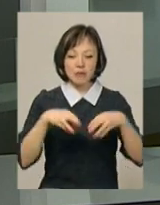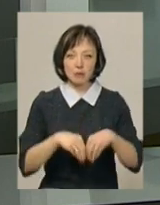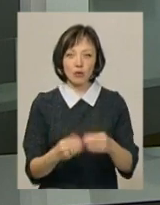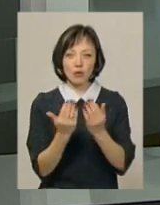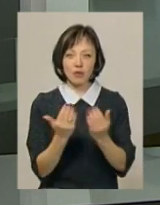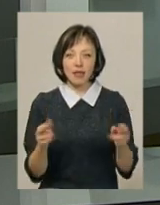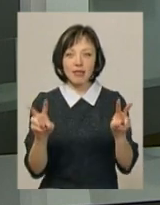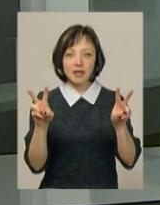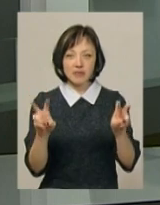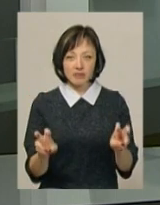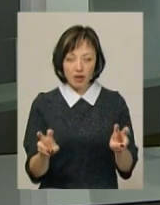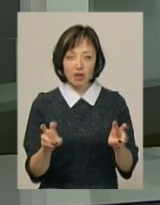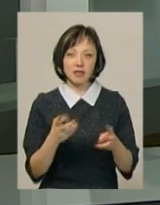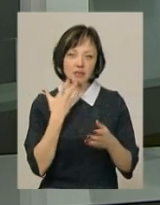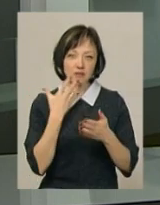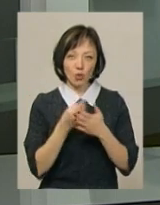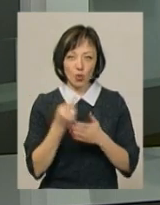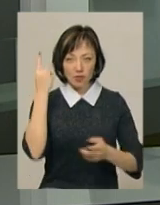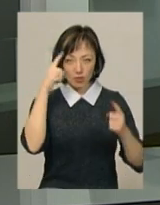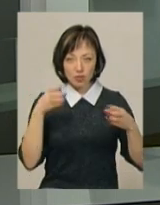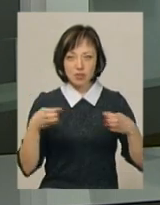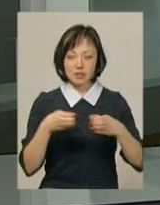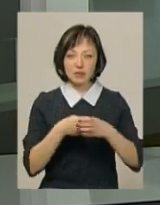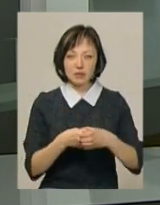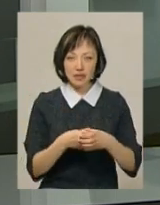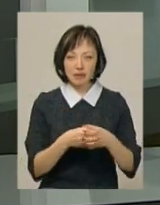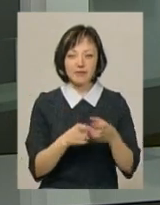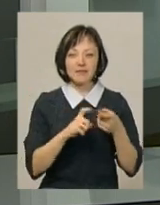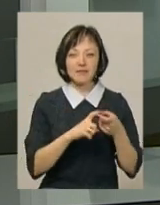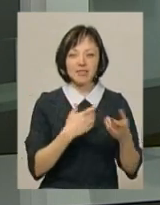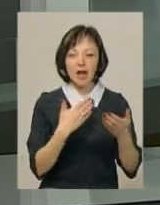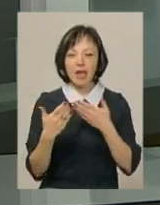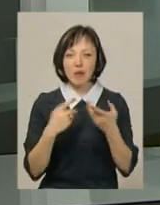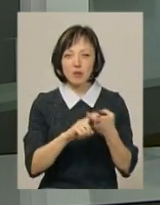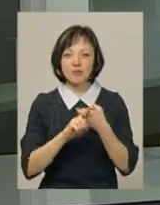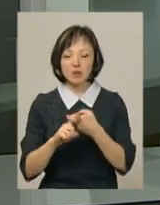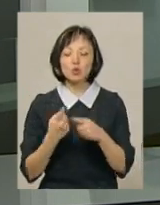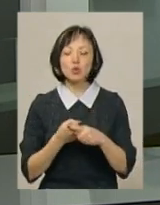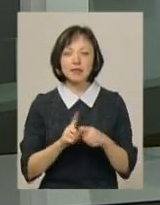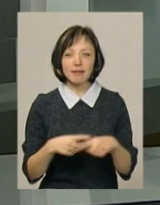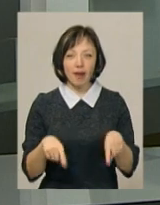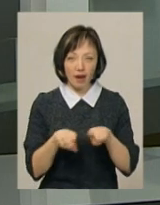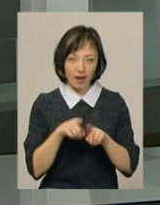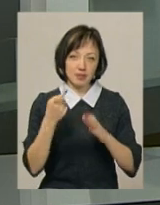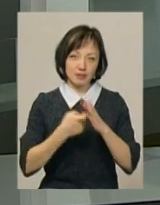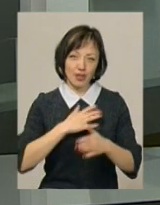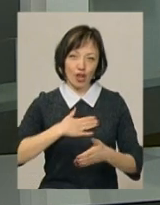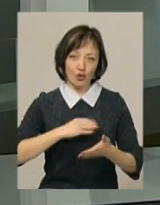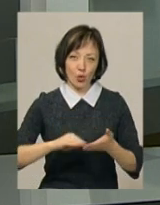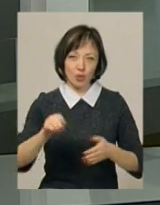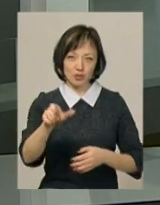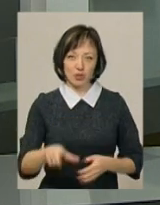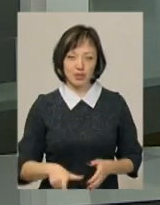Назвали її так, як і свою творчу спілку – рефлекторний взаємозв'язок. Що це за взаємозв'язок, дізнавалася Наталя